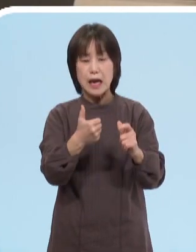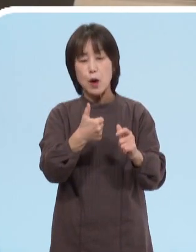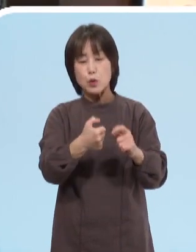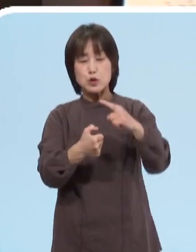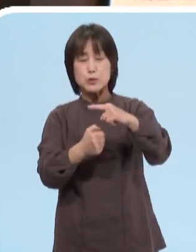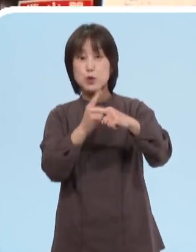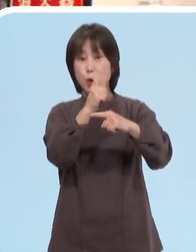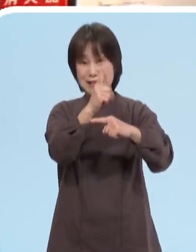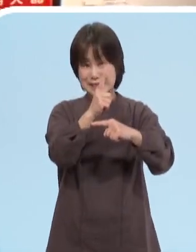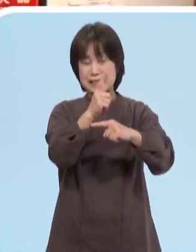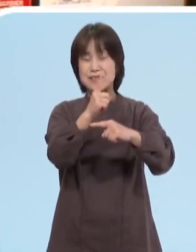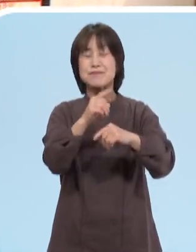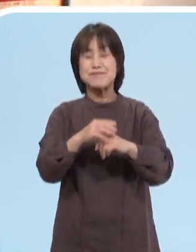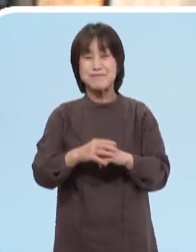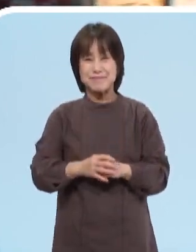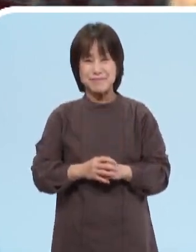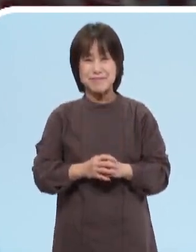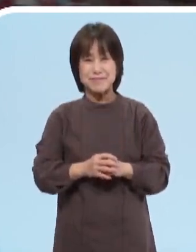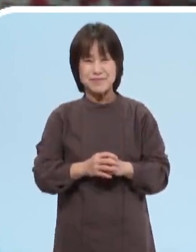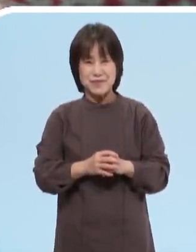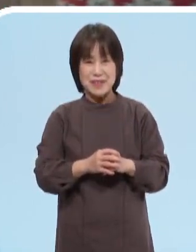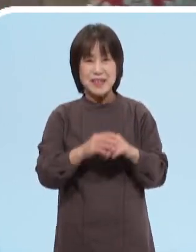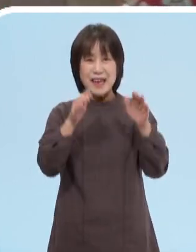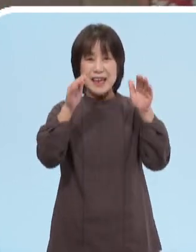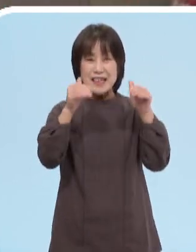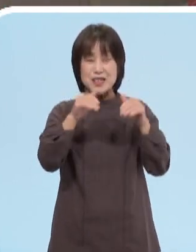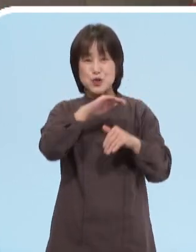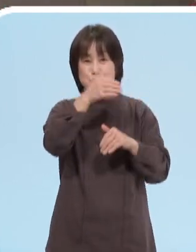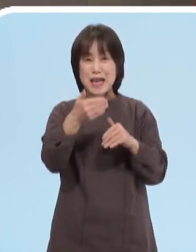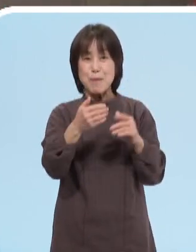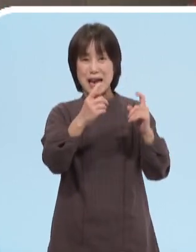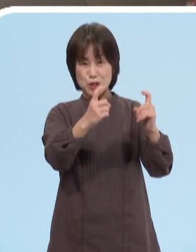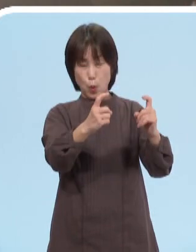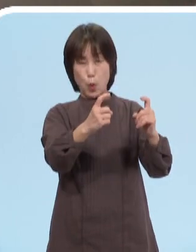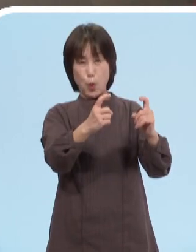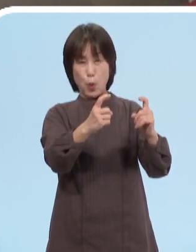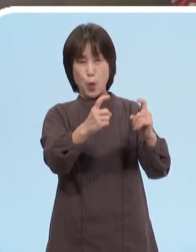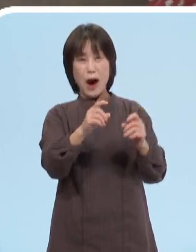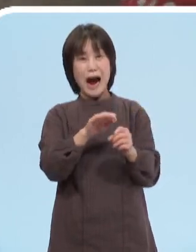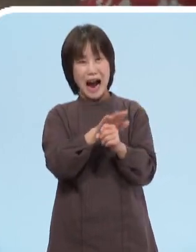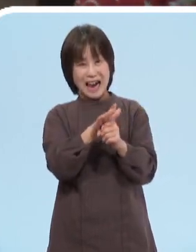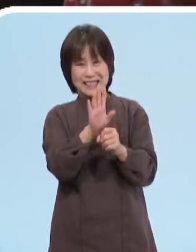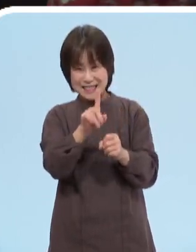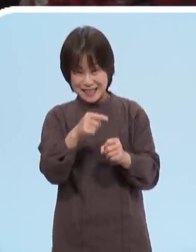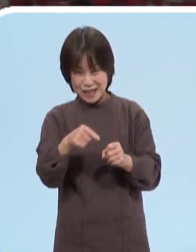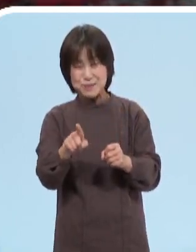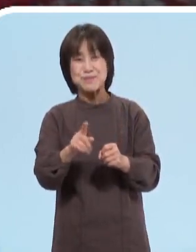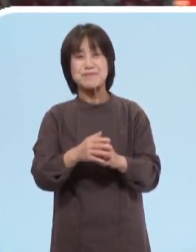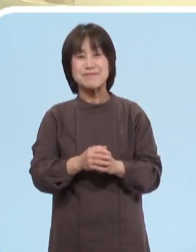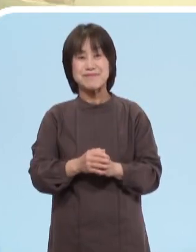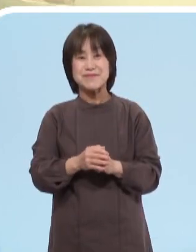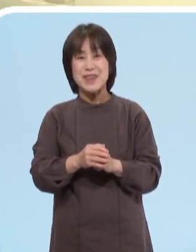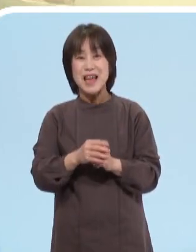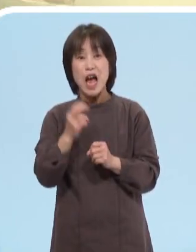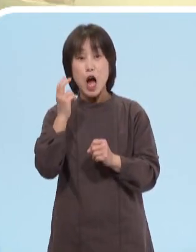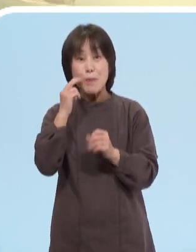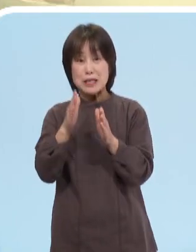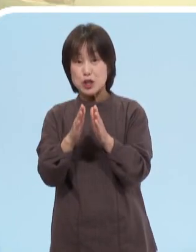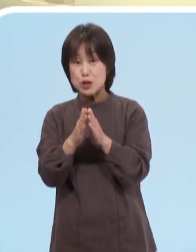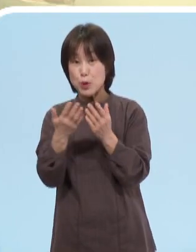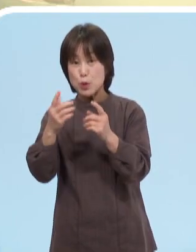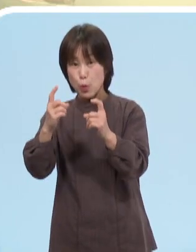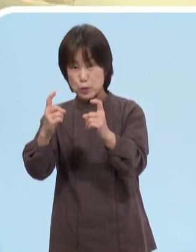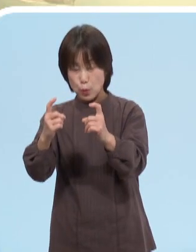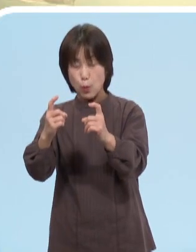。 じゃあこれは、 これ犬山城ですね。 犬山城、犬山城、愛知県ね。 はい、 あ、松